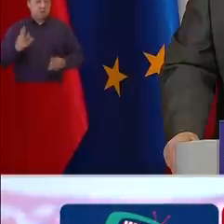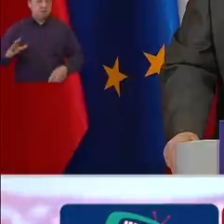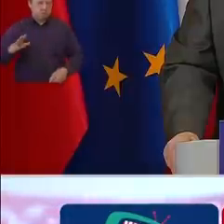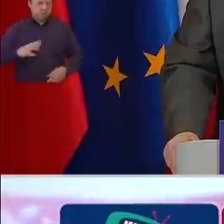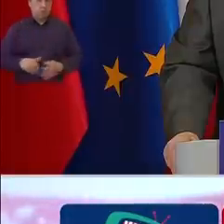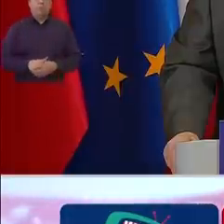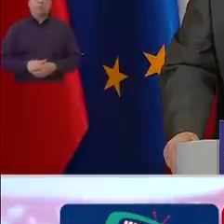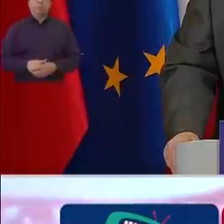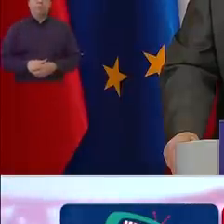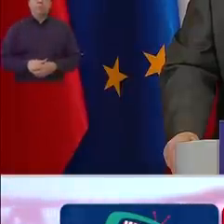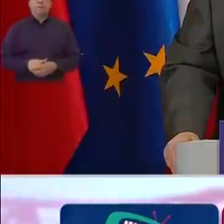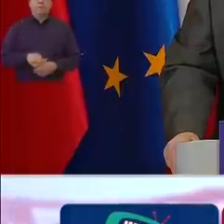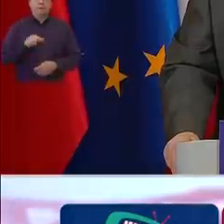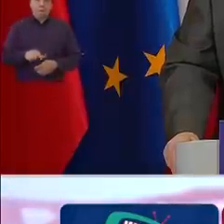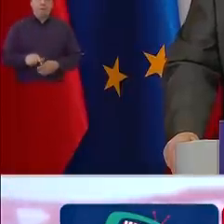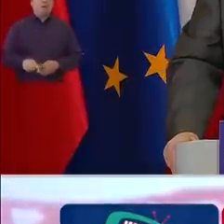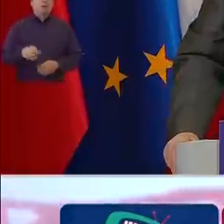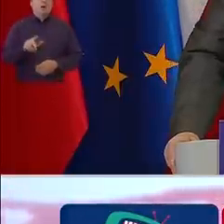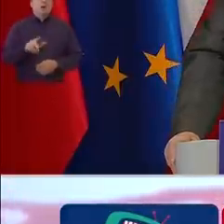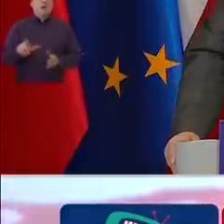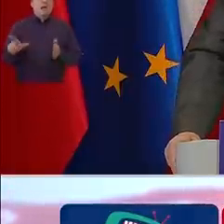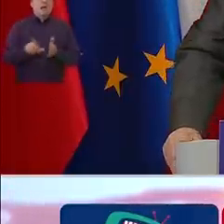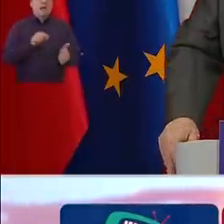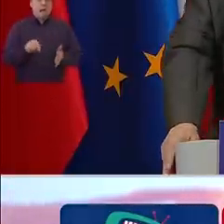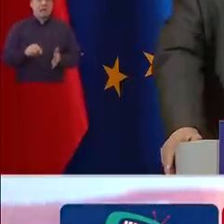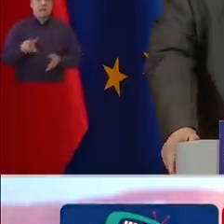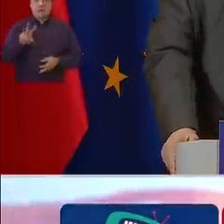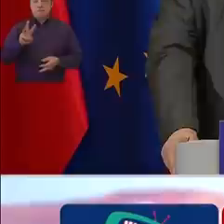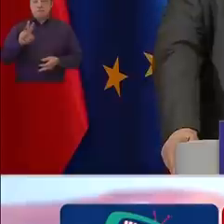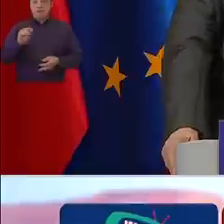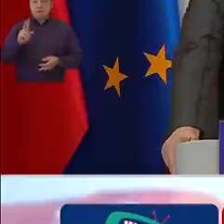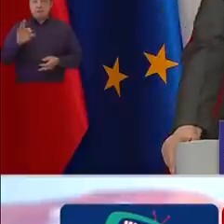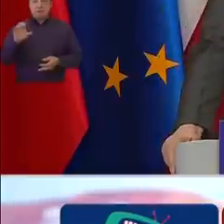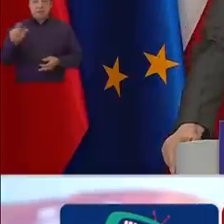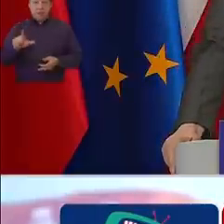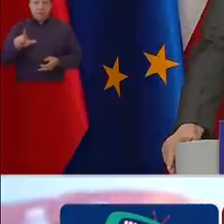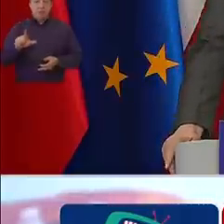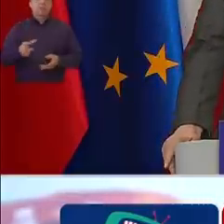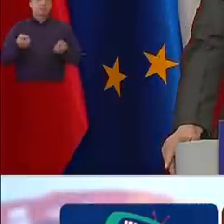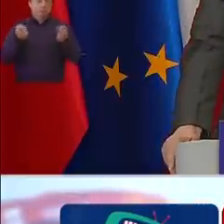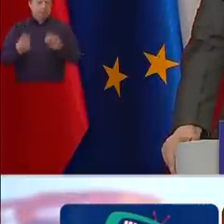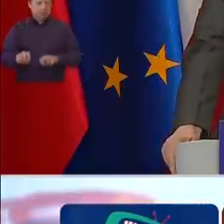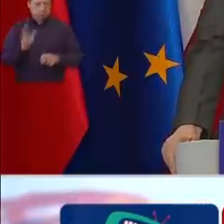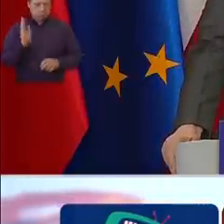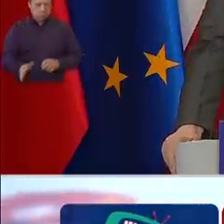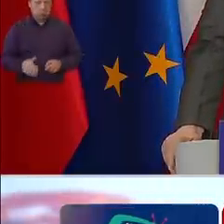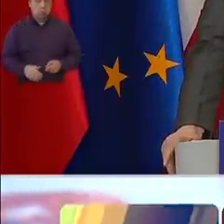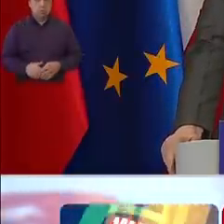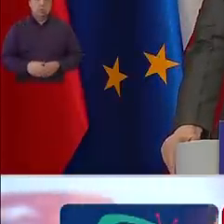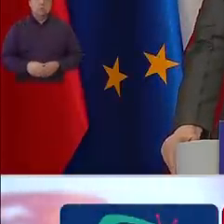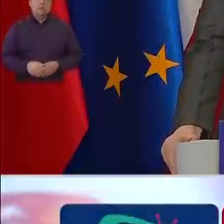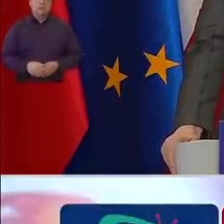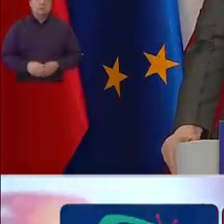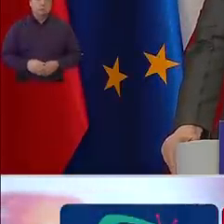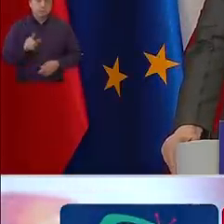Ostatecznie uruchomiła kredyt wekslowy w odpowiedniej wysokości i zakresie. Ponieważ jednocześnie podjęła